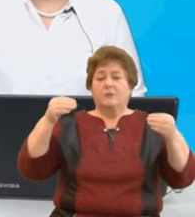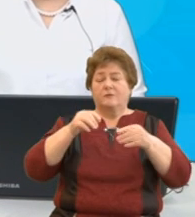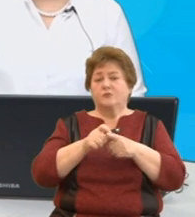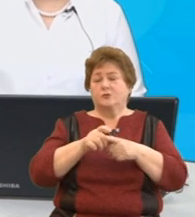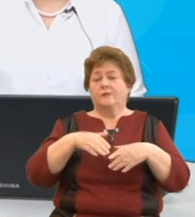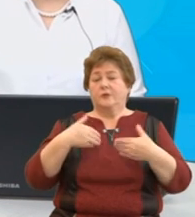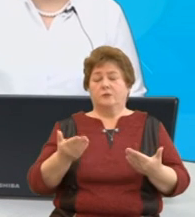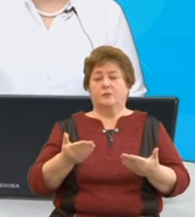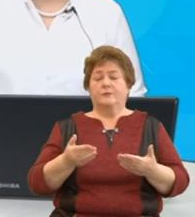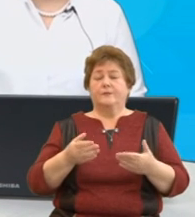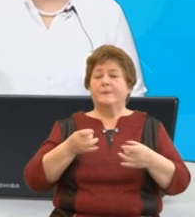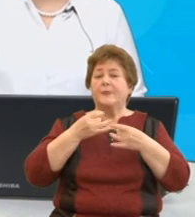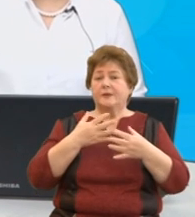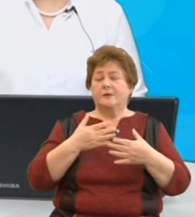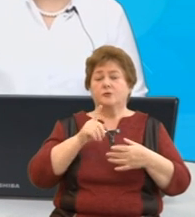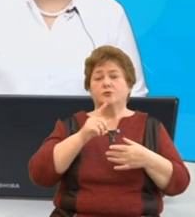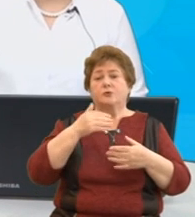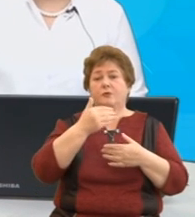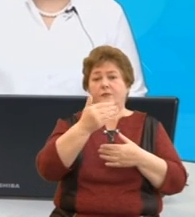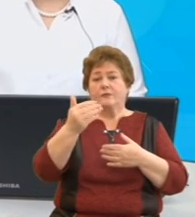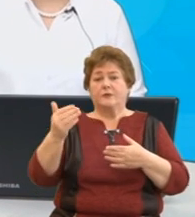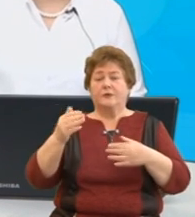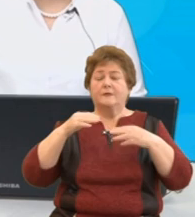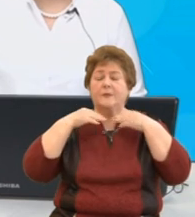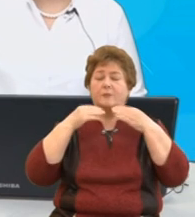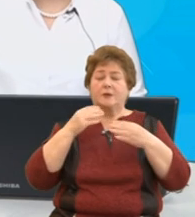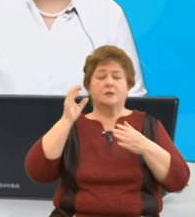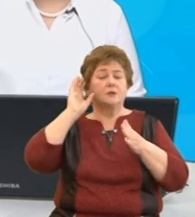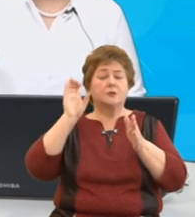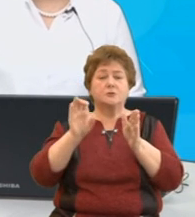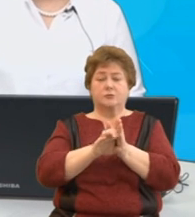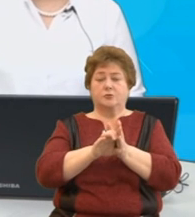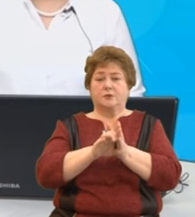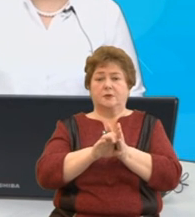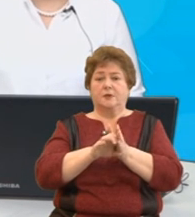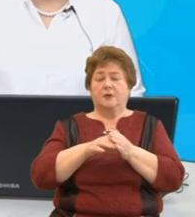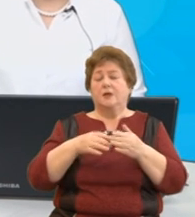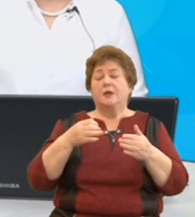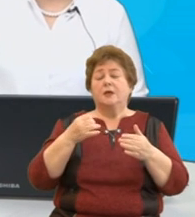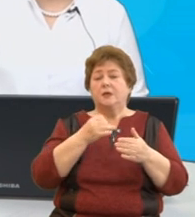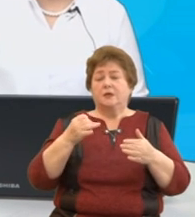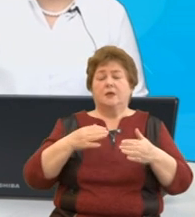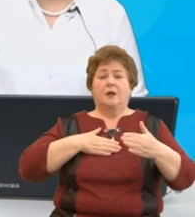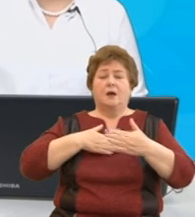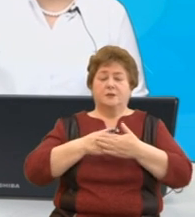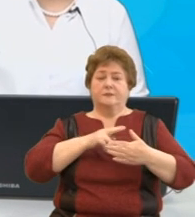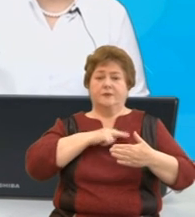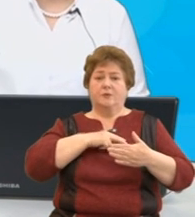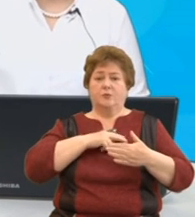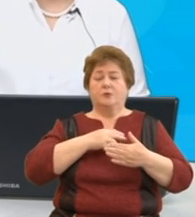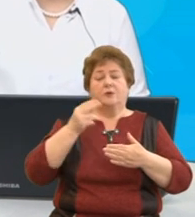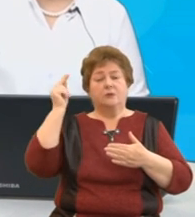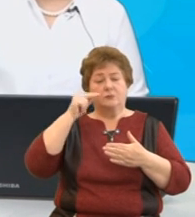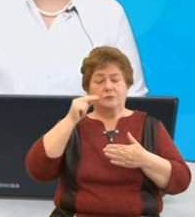мне понравилось что вы меня всем сегодня внимательно слушали и принимали участие в моем